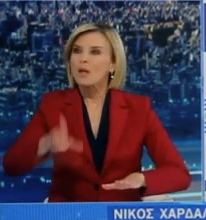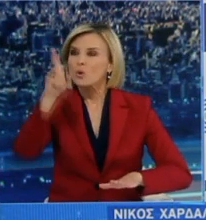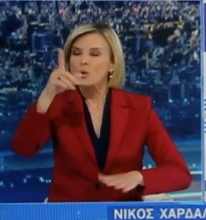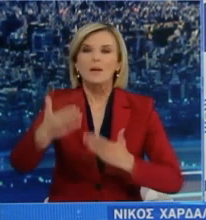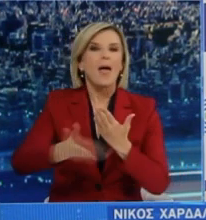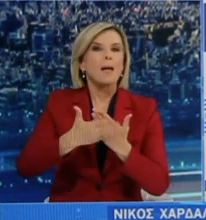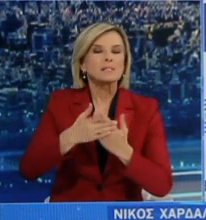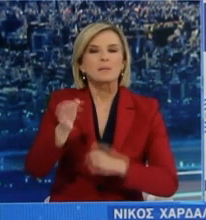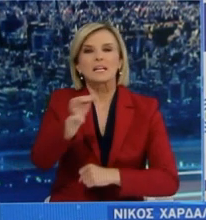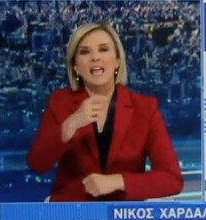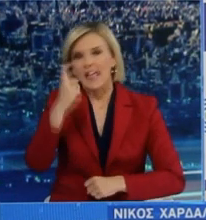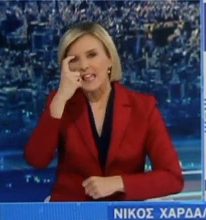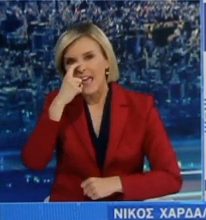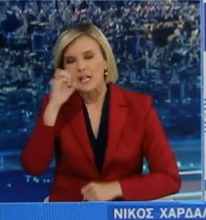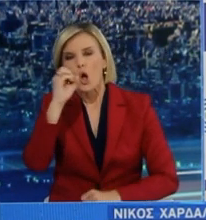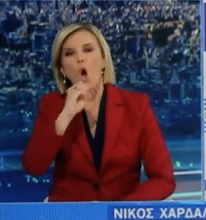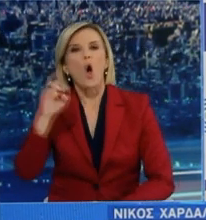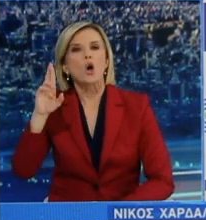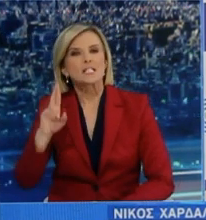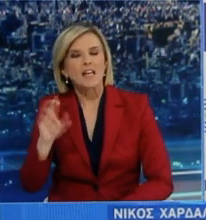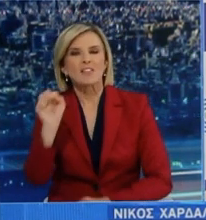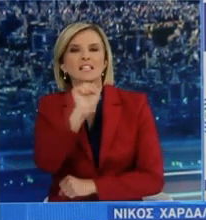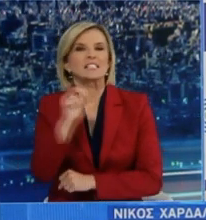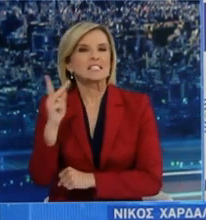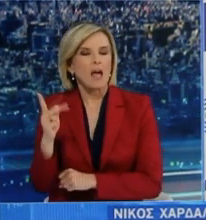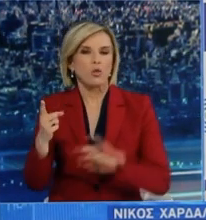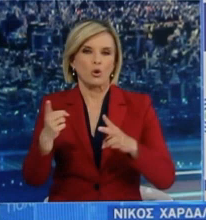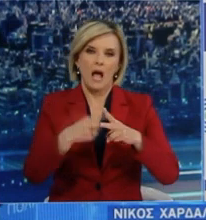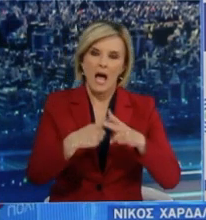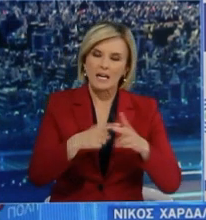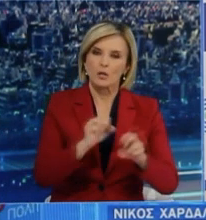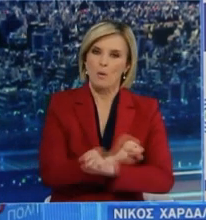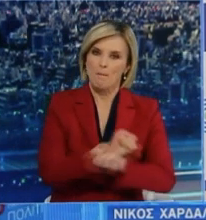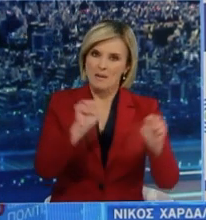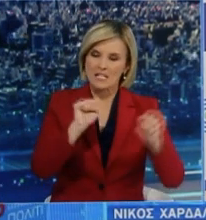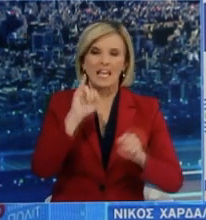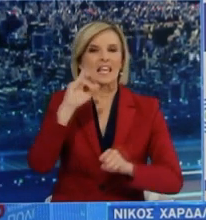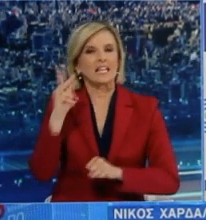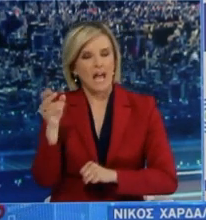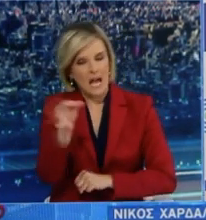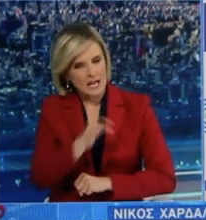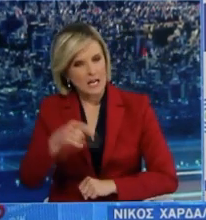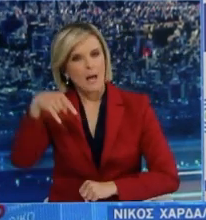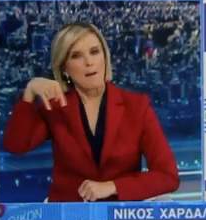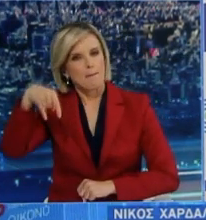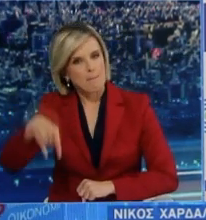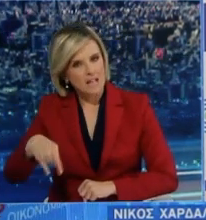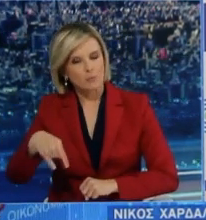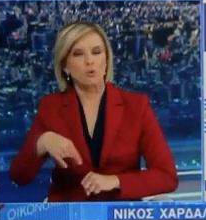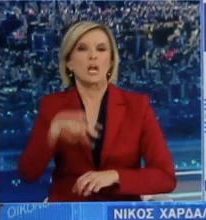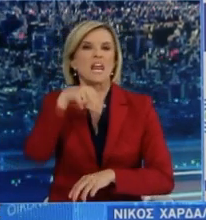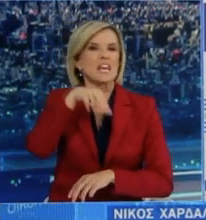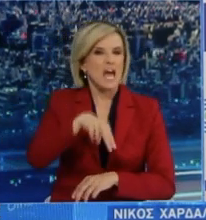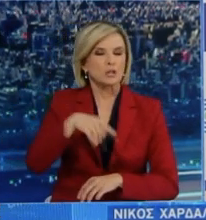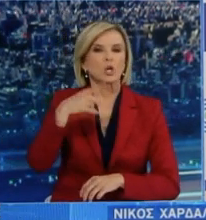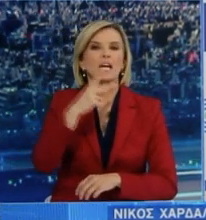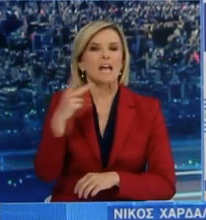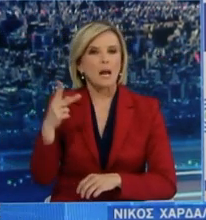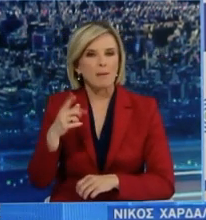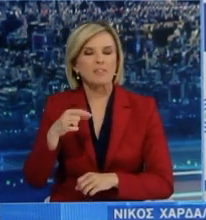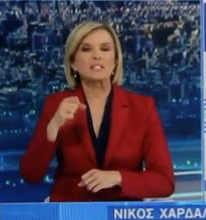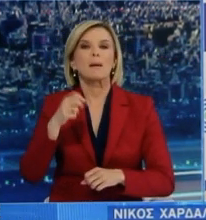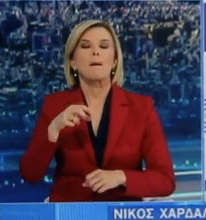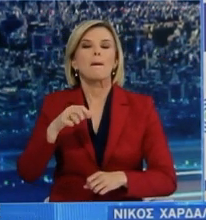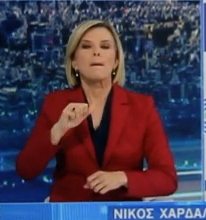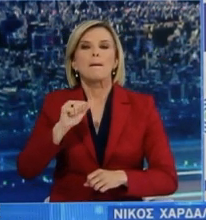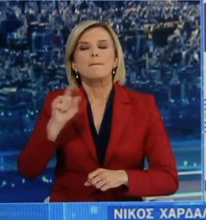της Κέρκυρας, της Ορεστιάδας, της Κιάθου, του Αγρινίου, του Μεσολογγίου, της Ικαρίας, της Πάτμου, της Νάξου, της Καρπάθου και του